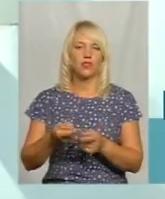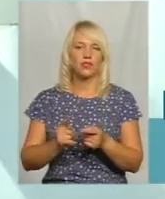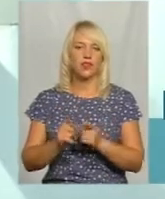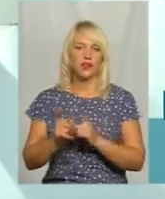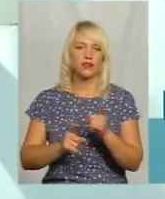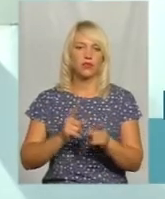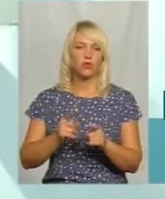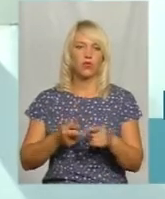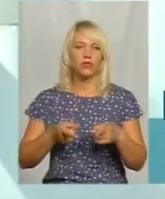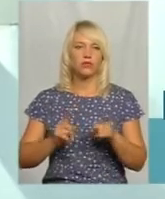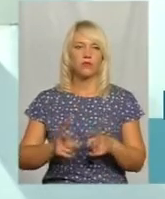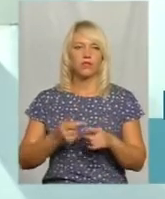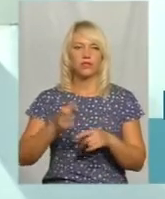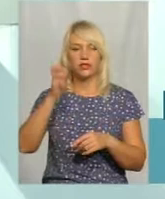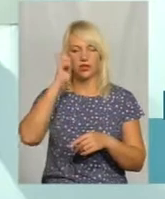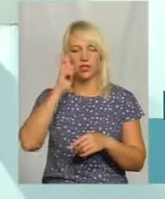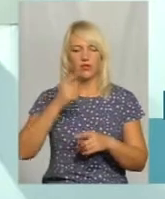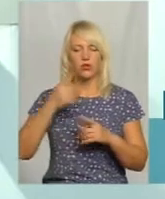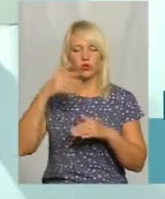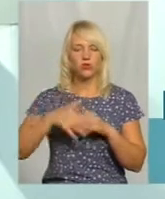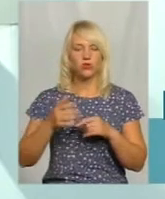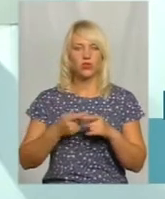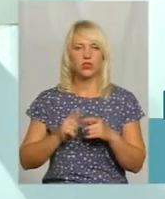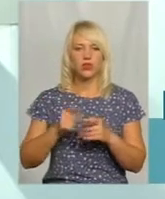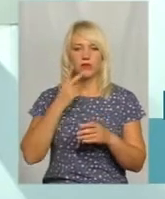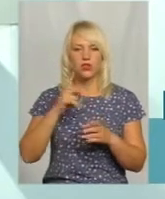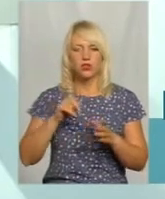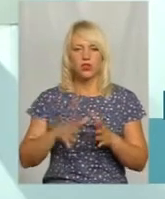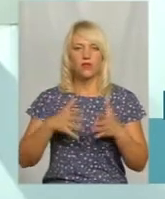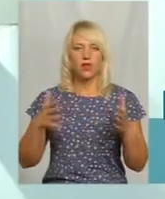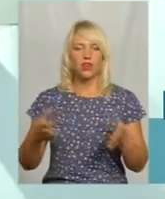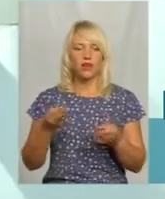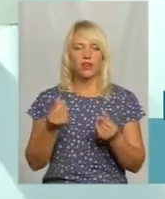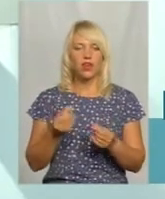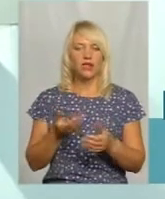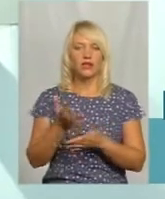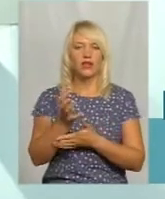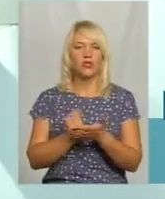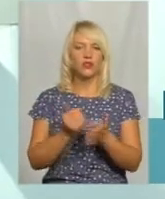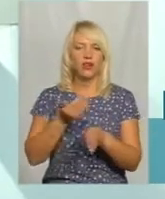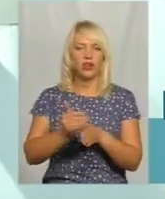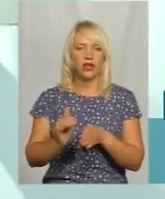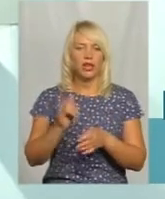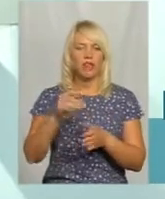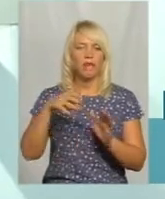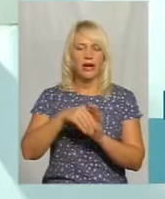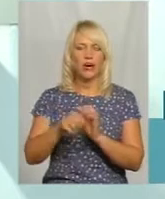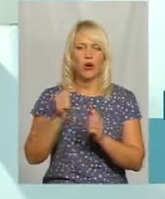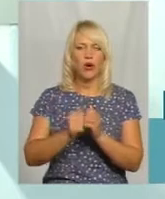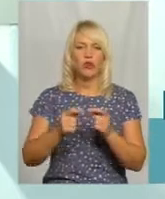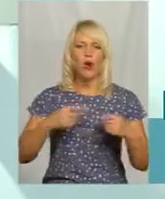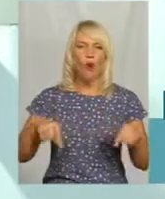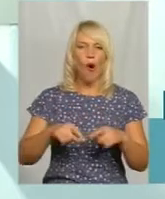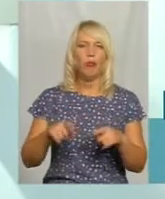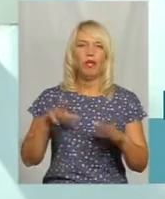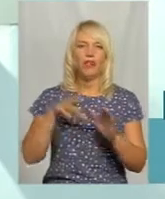І справді на рівні держави, розуміючи це, ви бачите, що досить великий фінансовий ресурс виділений в межах кожної області, і в тому